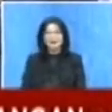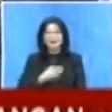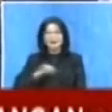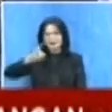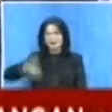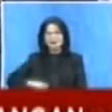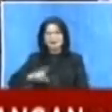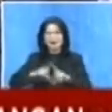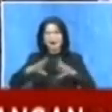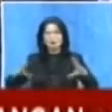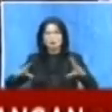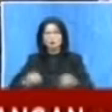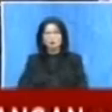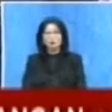Agung,